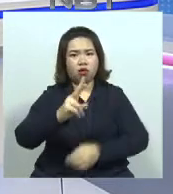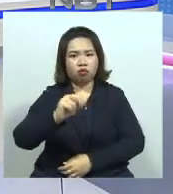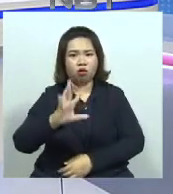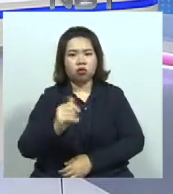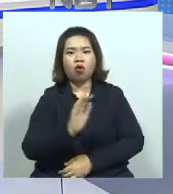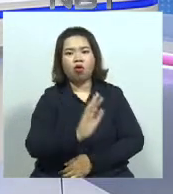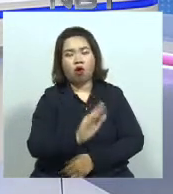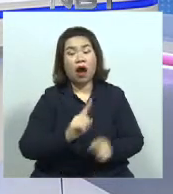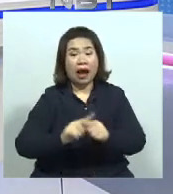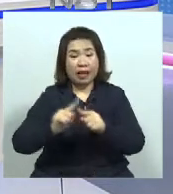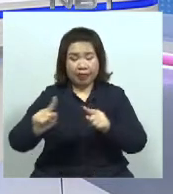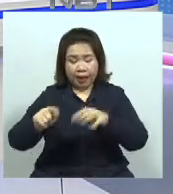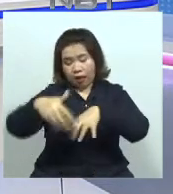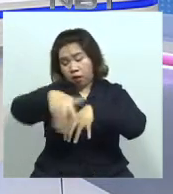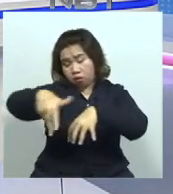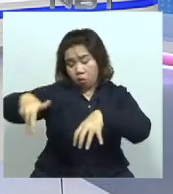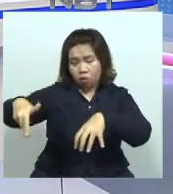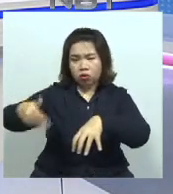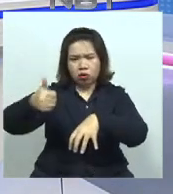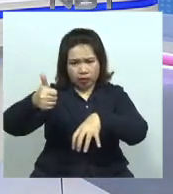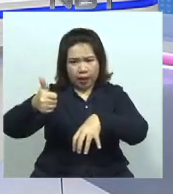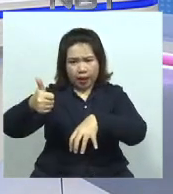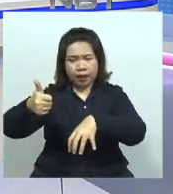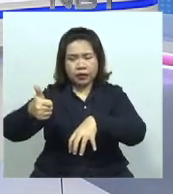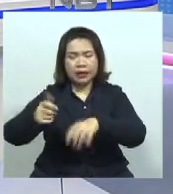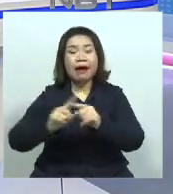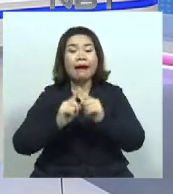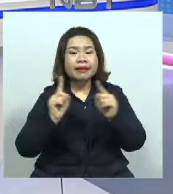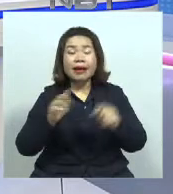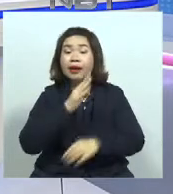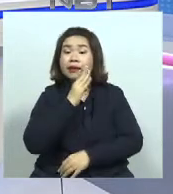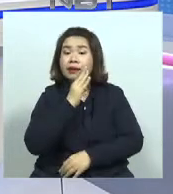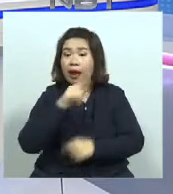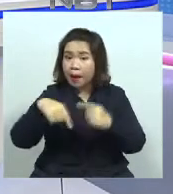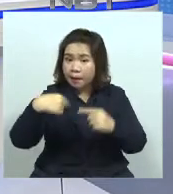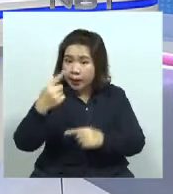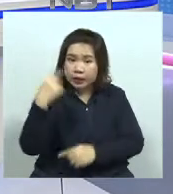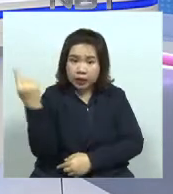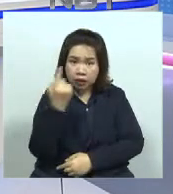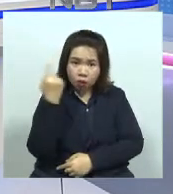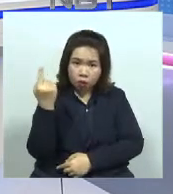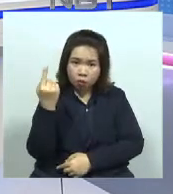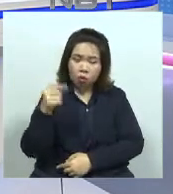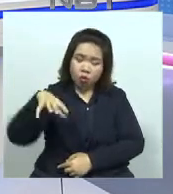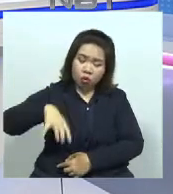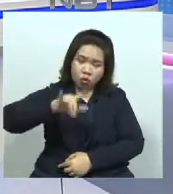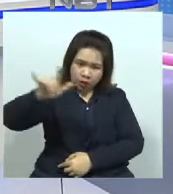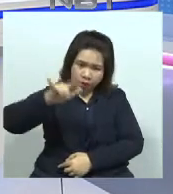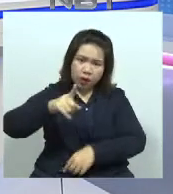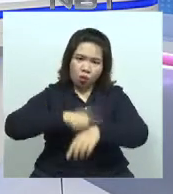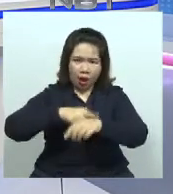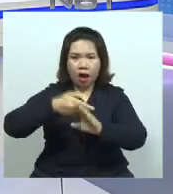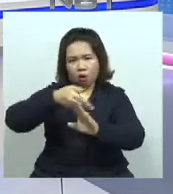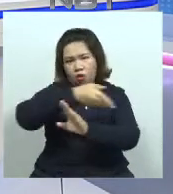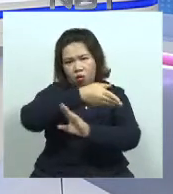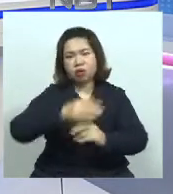าตินะคะแต่ว่าบริเวณโดยรอบยังสามารถเดินทางได้แต่ว่าเตือนคนไทยว่าถ้าจะเดินทางไปท่องเที่ยวไปสนามบินก็ควรที่จะเผื่อเวลาไว้